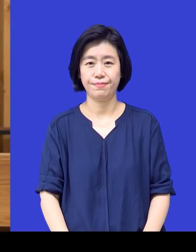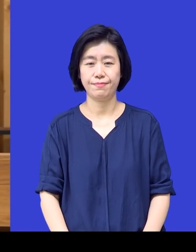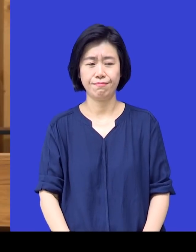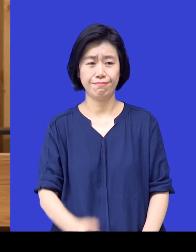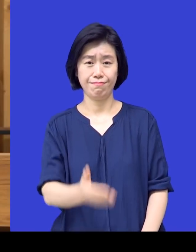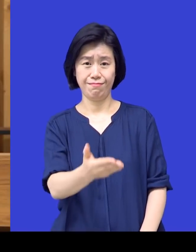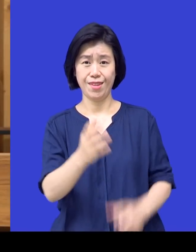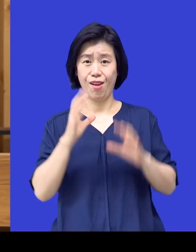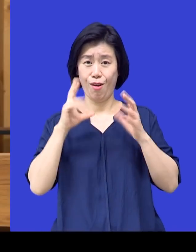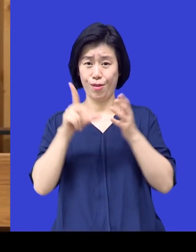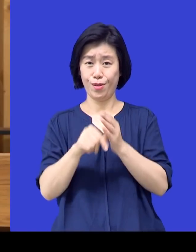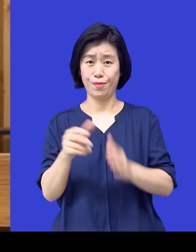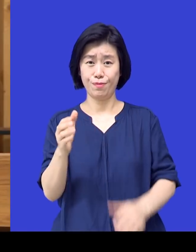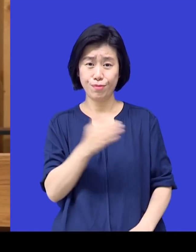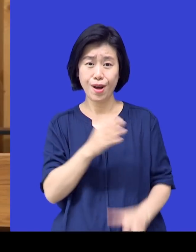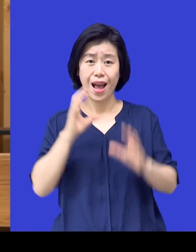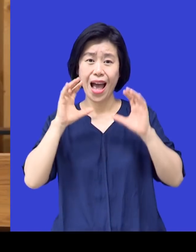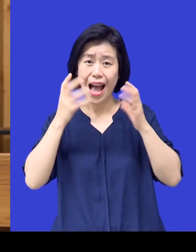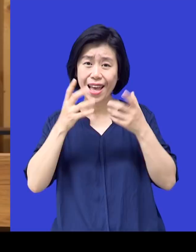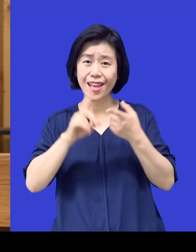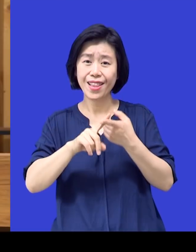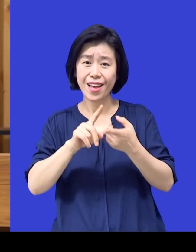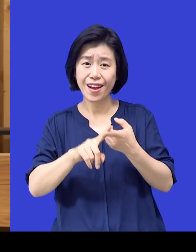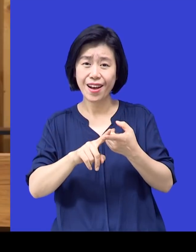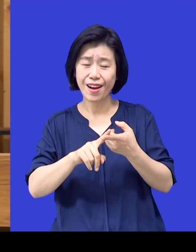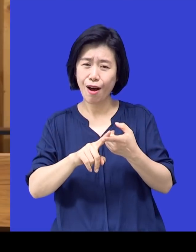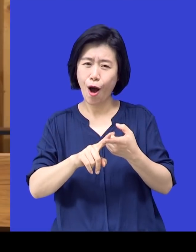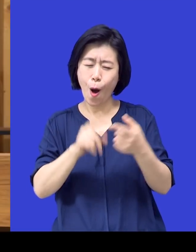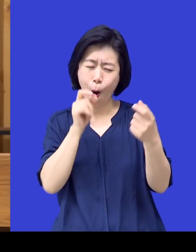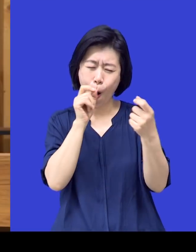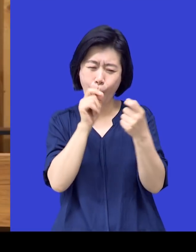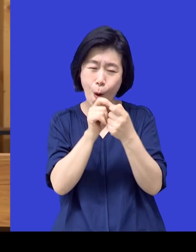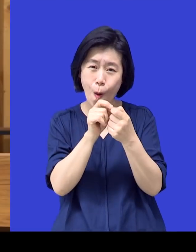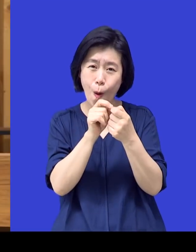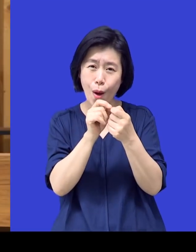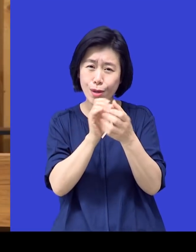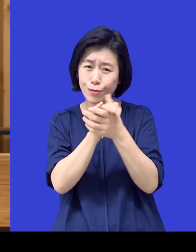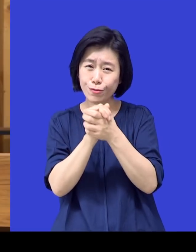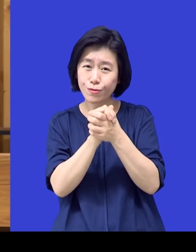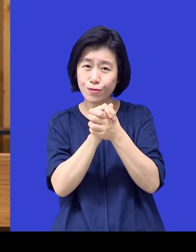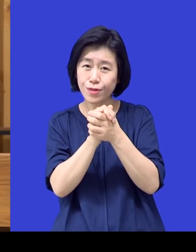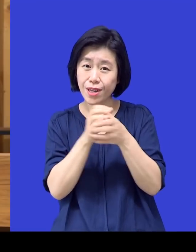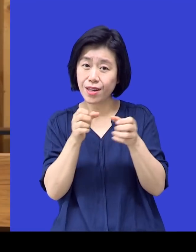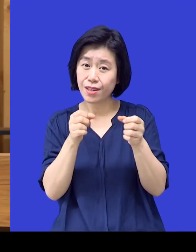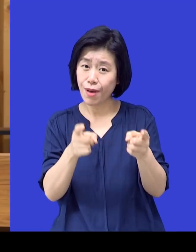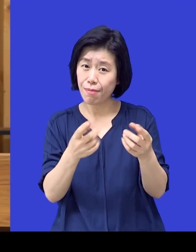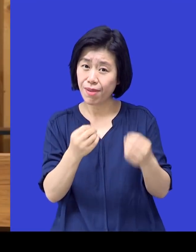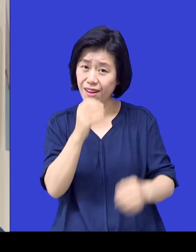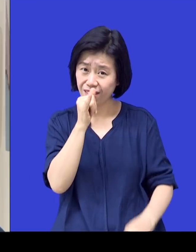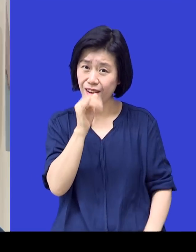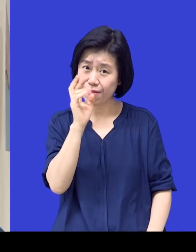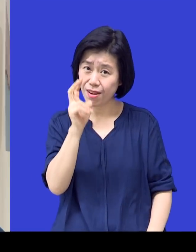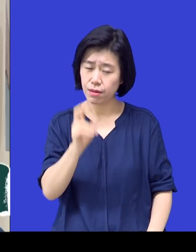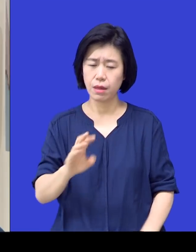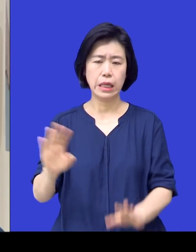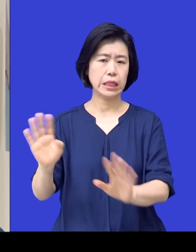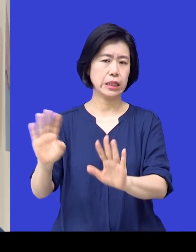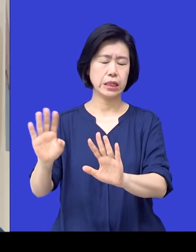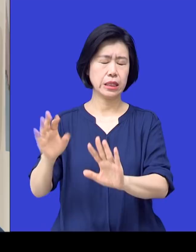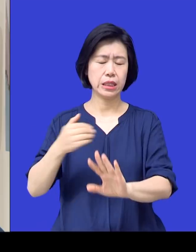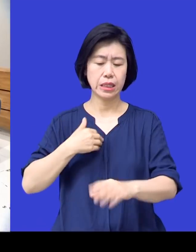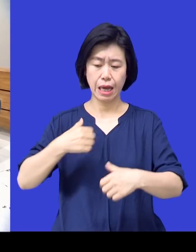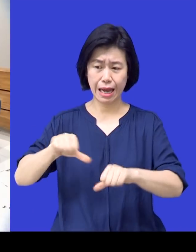시절부터 아기를 돌보고 아이와 가깝게 지내는 것이 어떻게 보면 훈련이 돼 있으셨네요. 아니요, 근데 아주